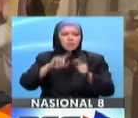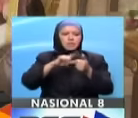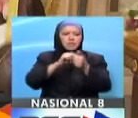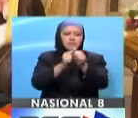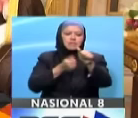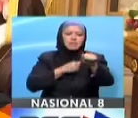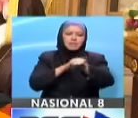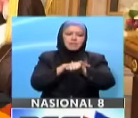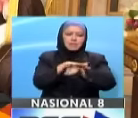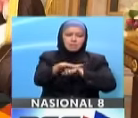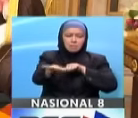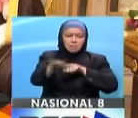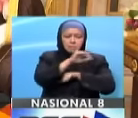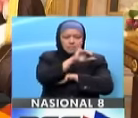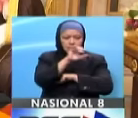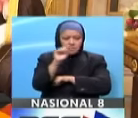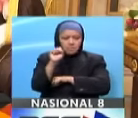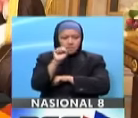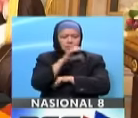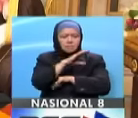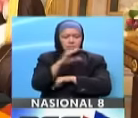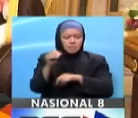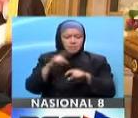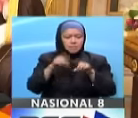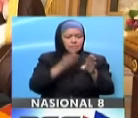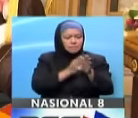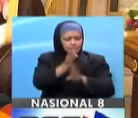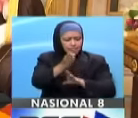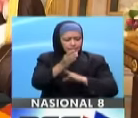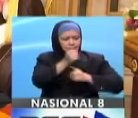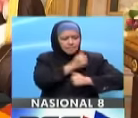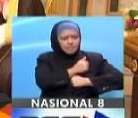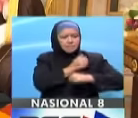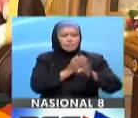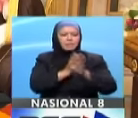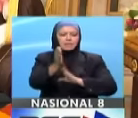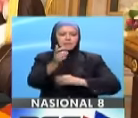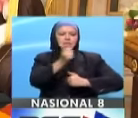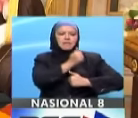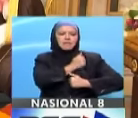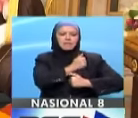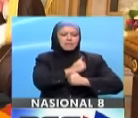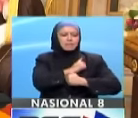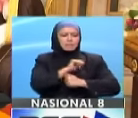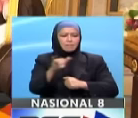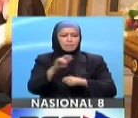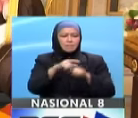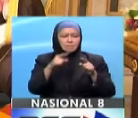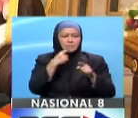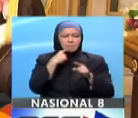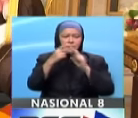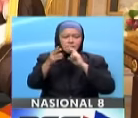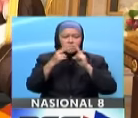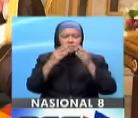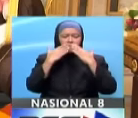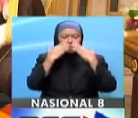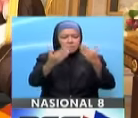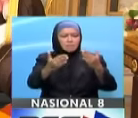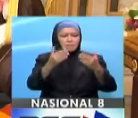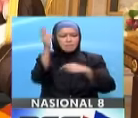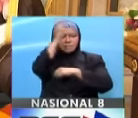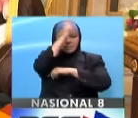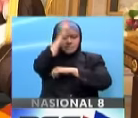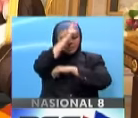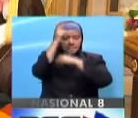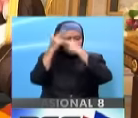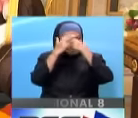situasi terkini di Timur Tengah selain bidang pertahanan dan ketenteraan. Datuk Seri Hishamuddin turut melahirkan ucapan penghargaan kepada Kerajaan Arab